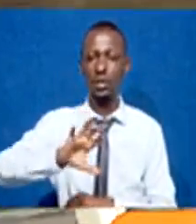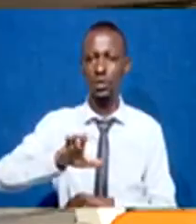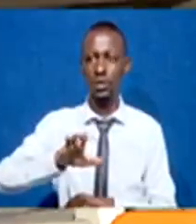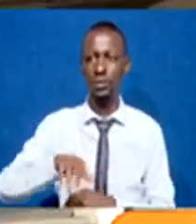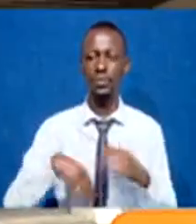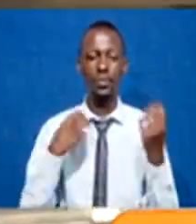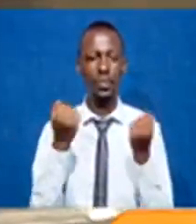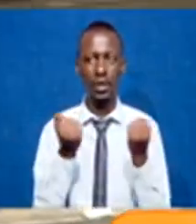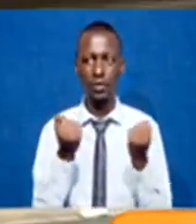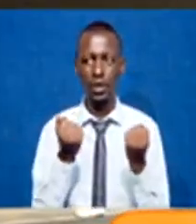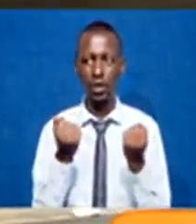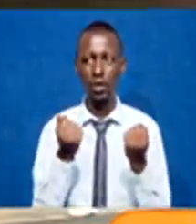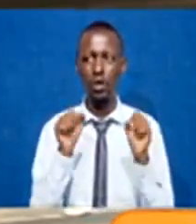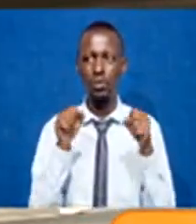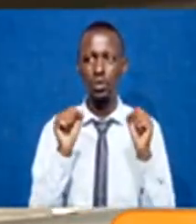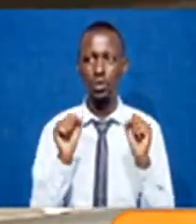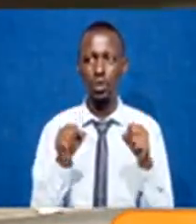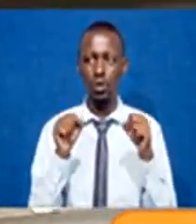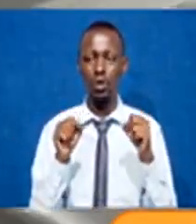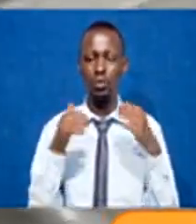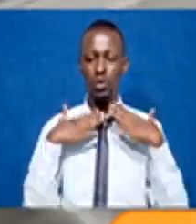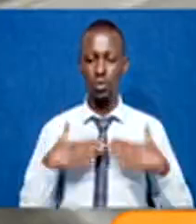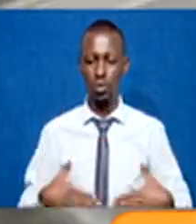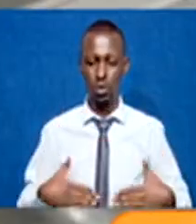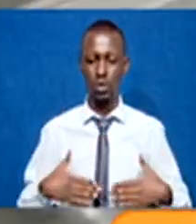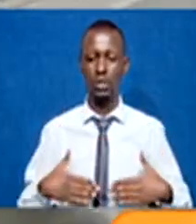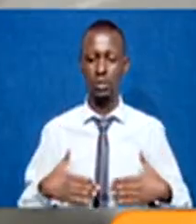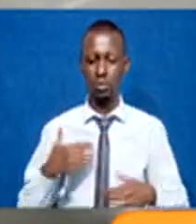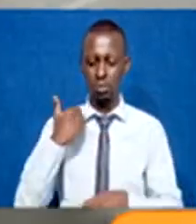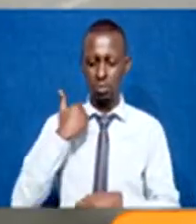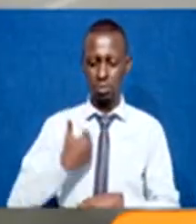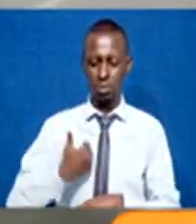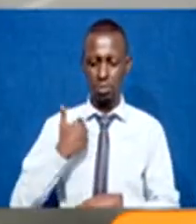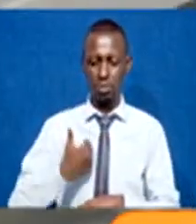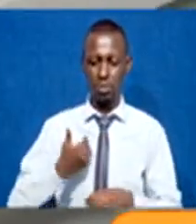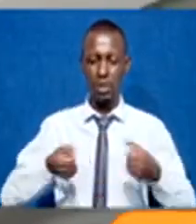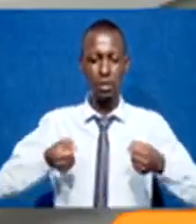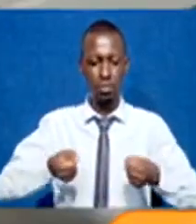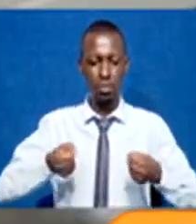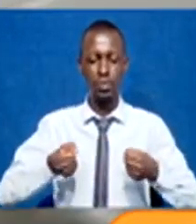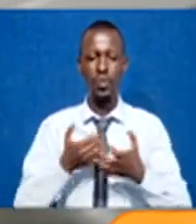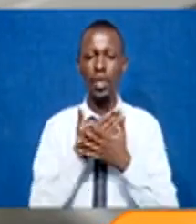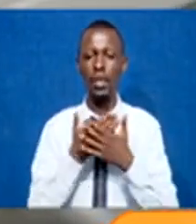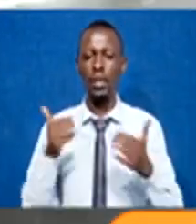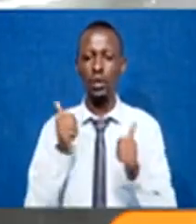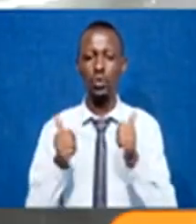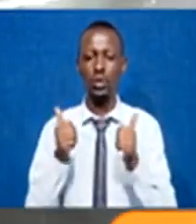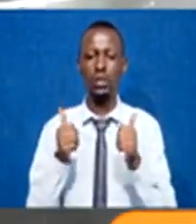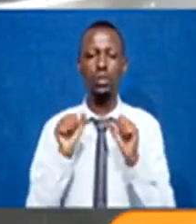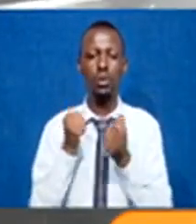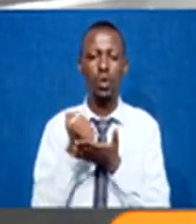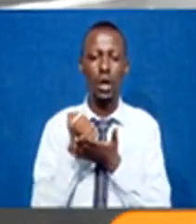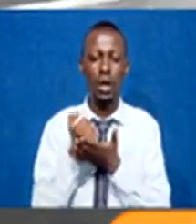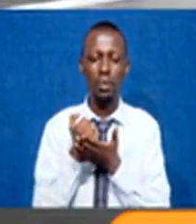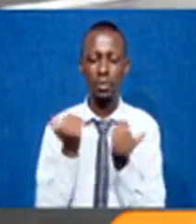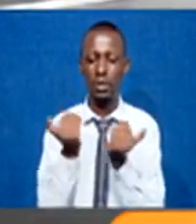Gari hili likipakia meza hii ya upasuaji pamoja na vifaa vingine vinavyotumika kufanya uchunguzi wa maiti ya watoto walio chini